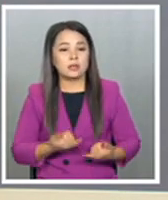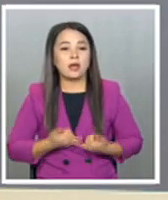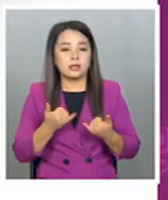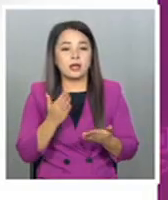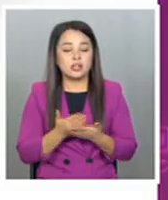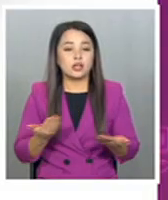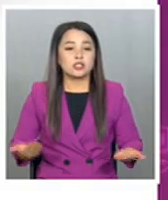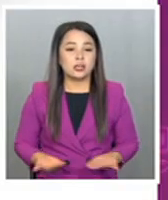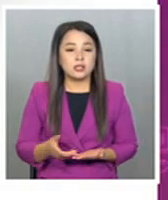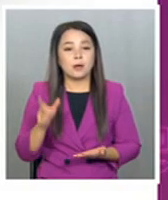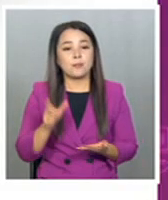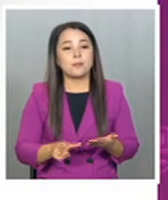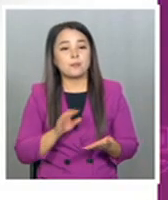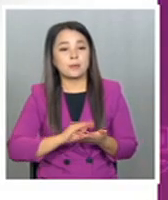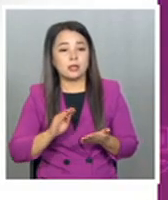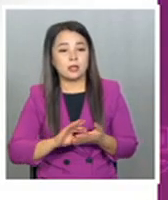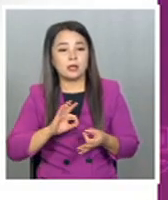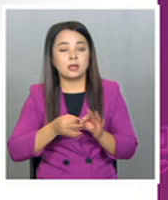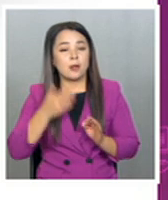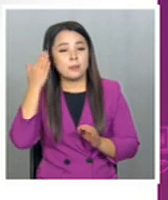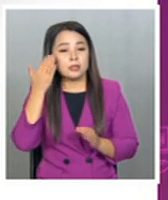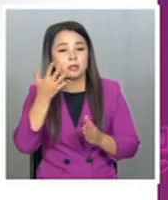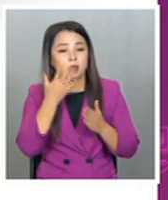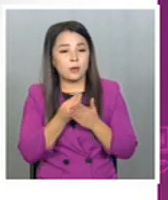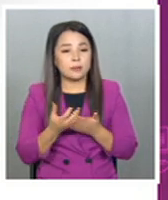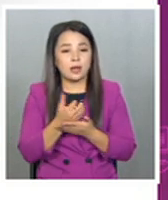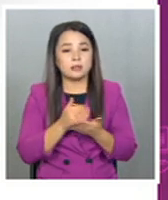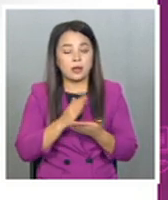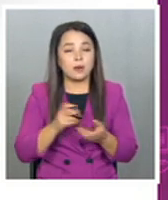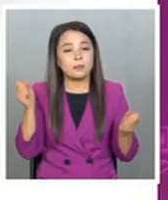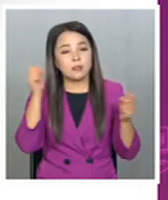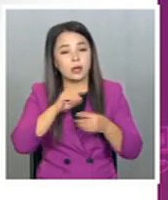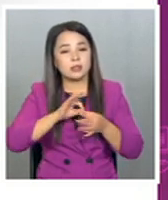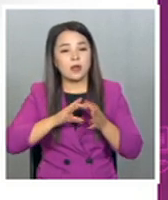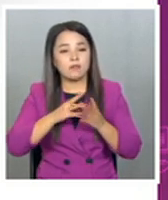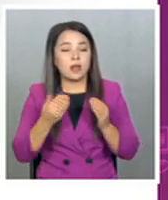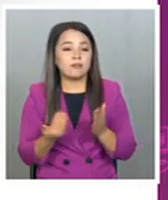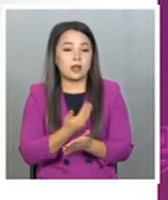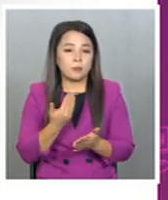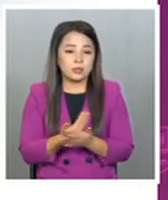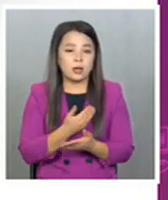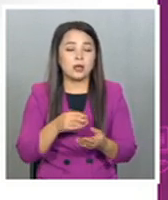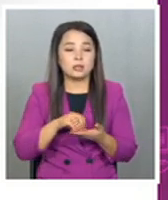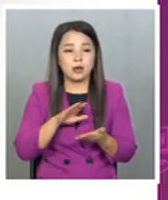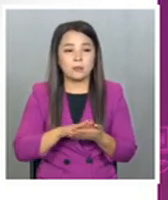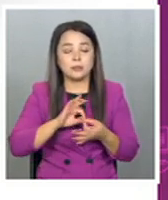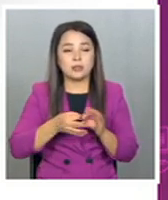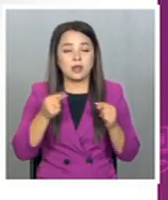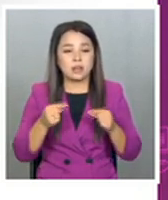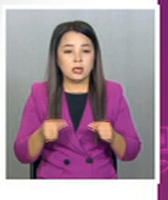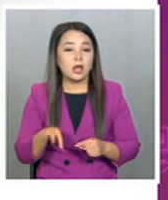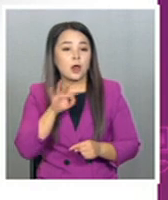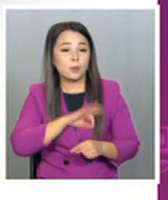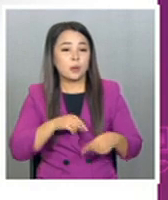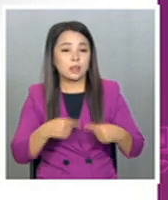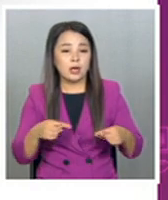писателя, о содержании и основной мысли повести, определите необходимую информацию, сделайте соответствующие выводы, используйте